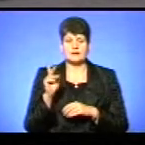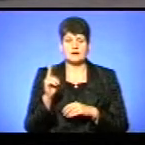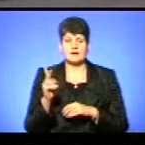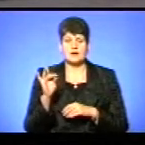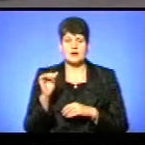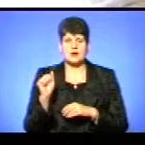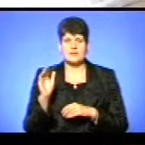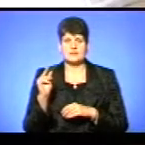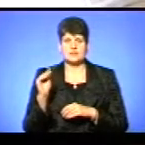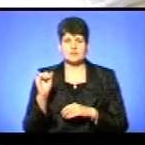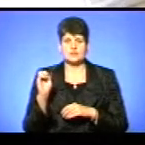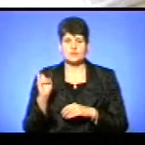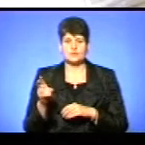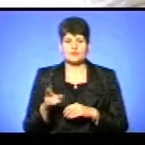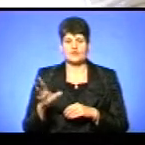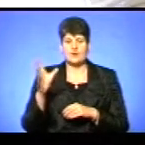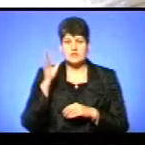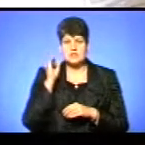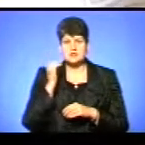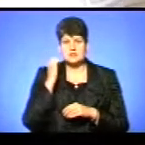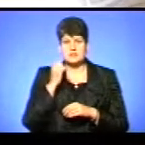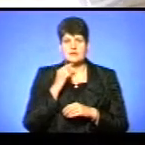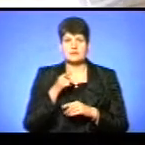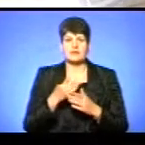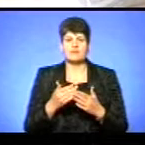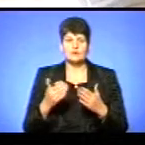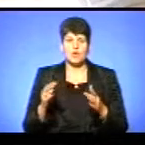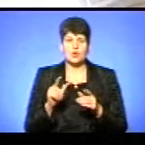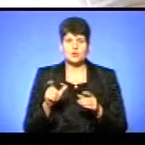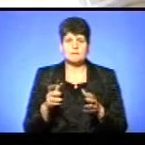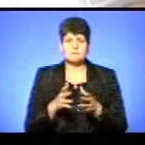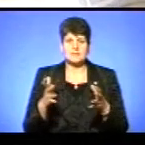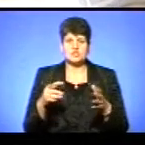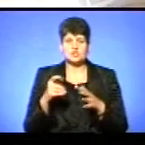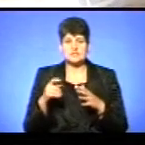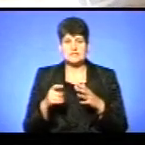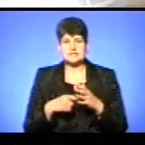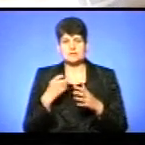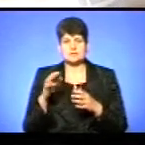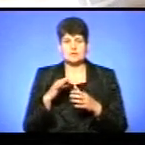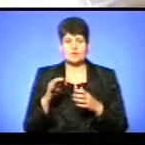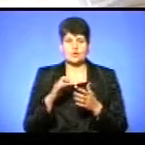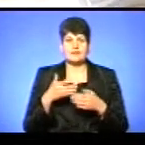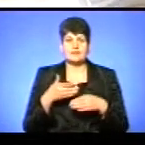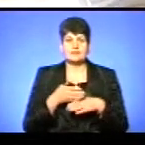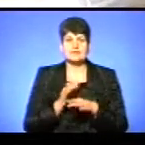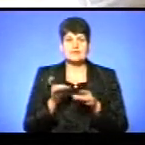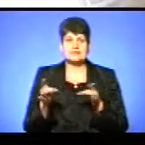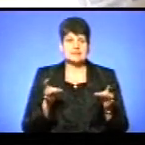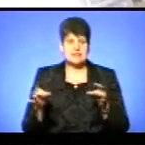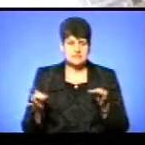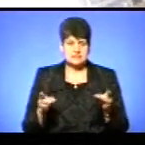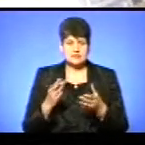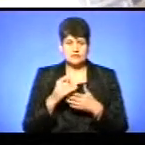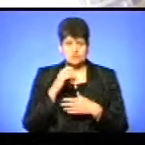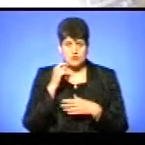Кравченюк. Вважаю, що саме завдяки таким виставкам люди більше дізнаються про перший проєкт децентралізації, який відбувається в Україні, а